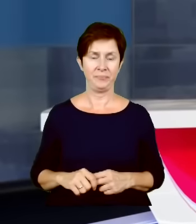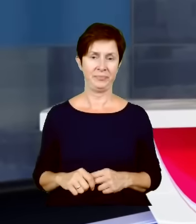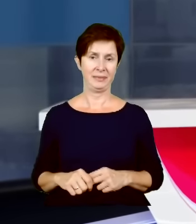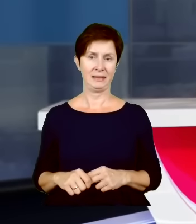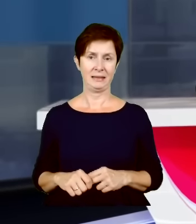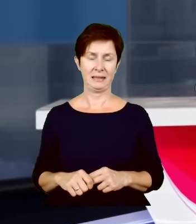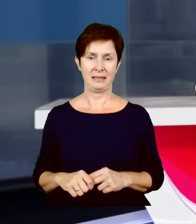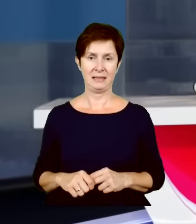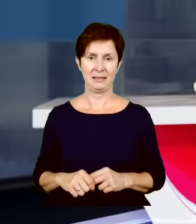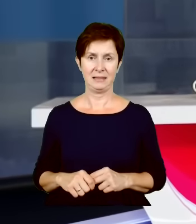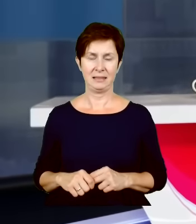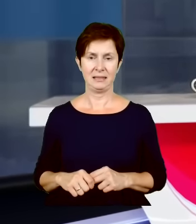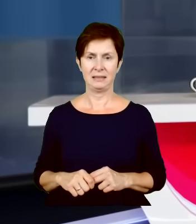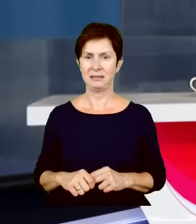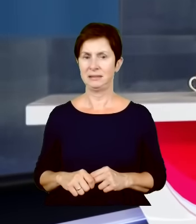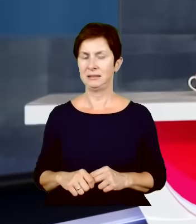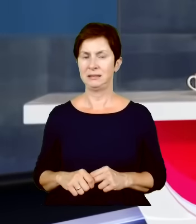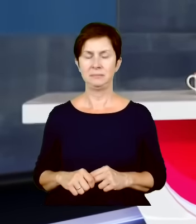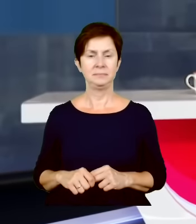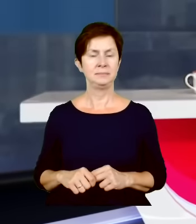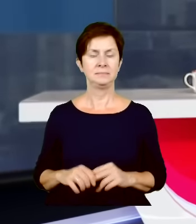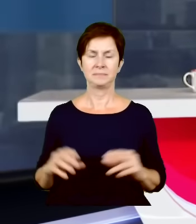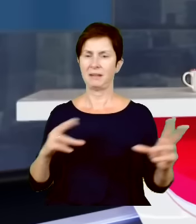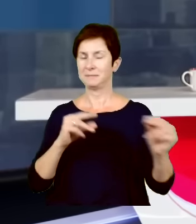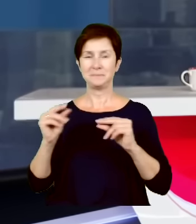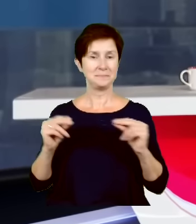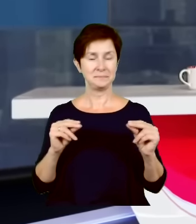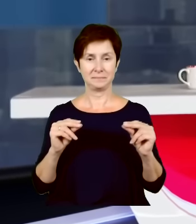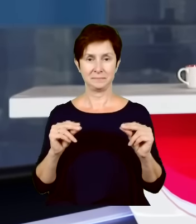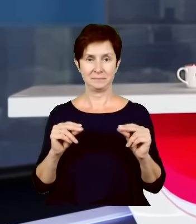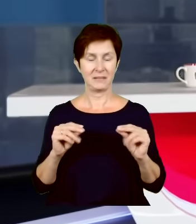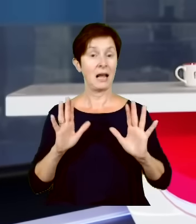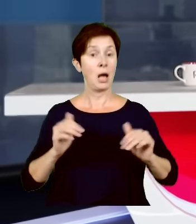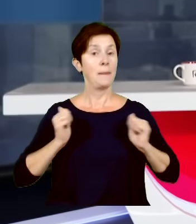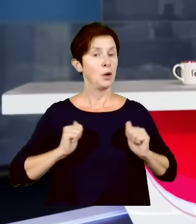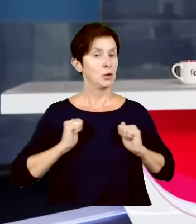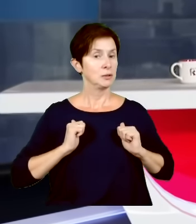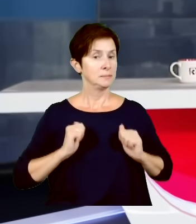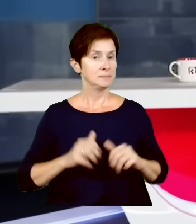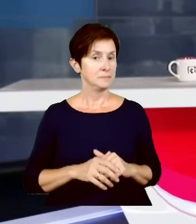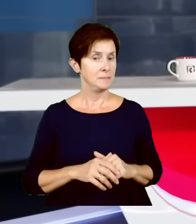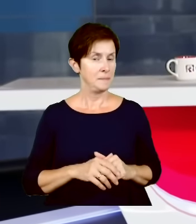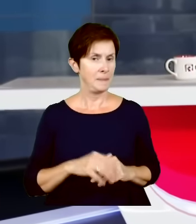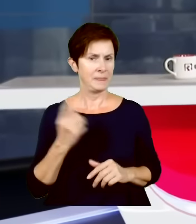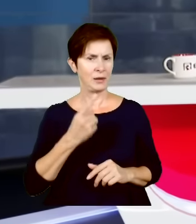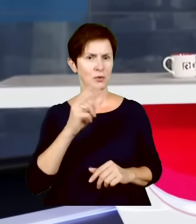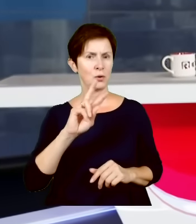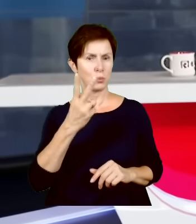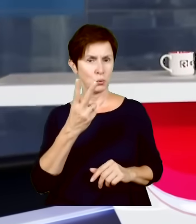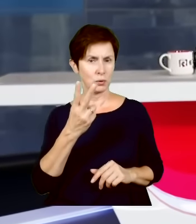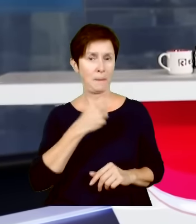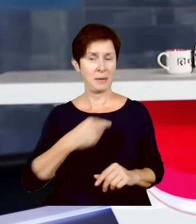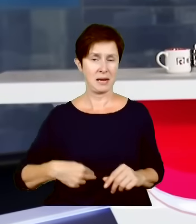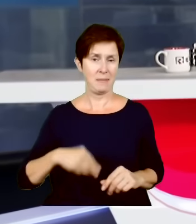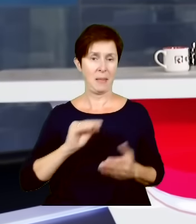Nie zrozumieli Ale poczekajcie poczekajcie poczekajcie bo później jeszcze drugi był tweet naszego pana premiera i